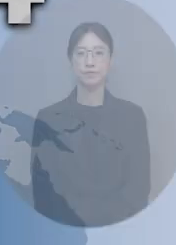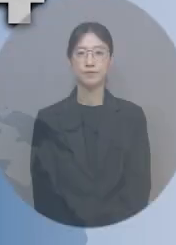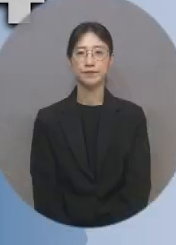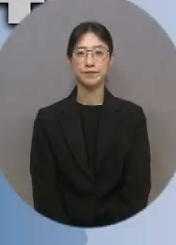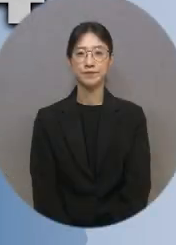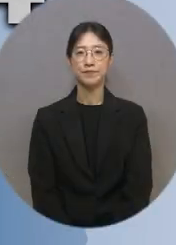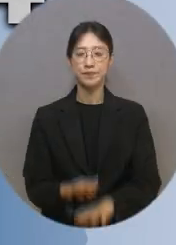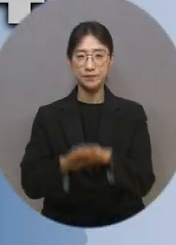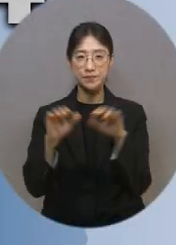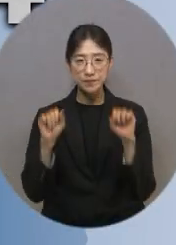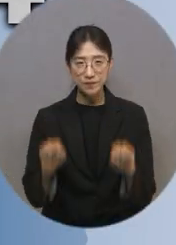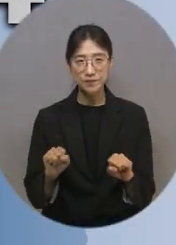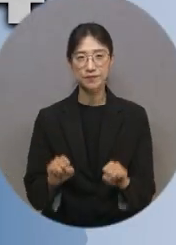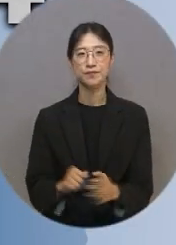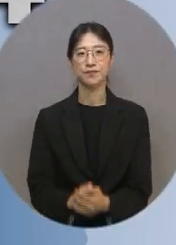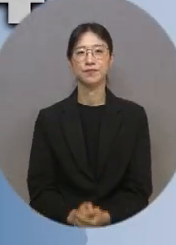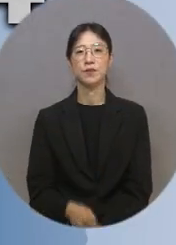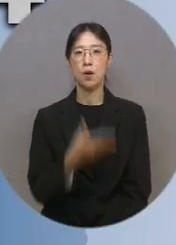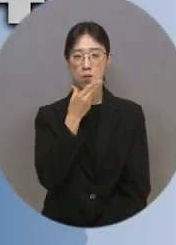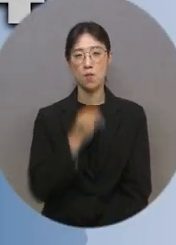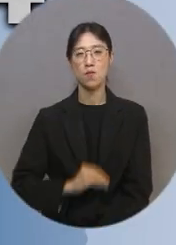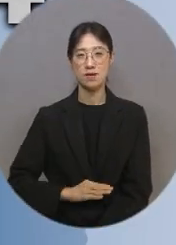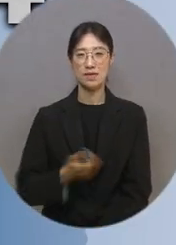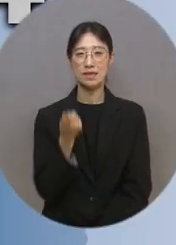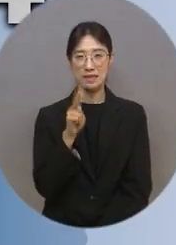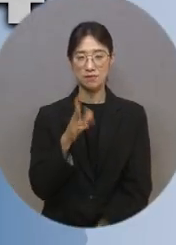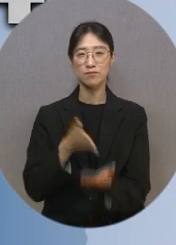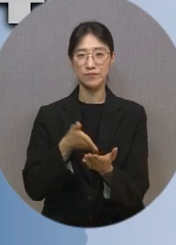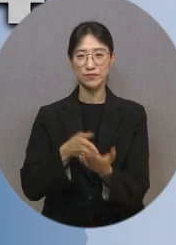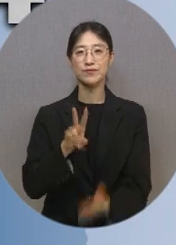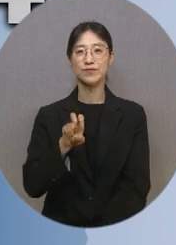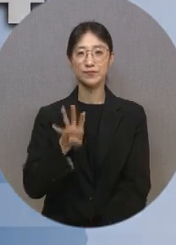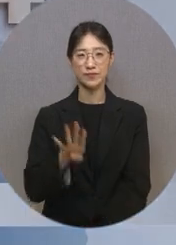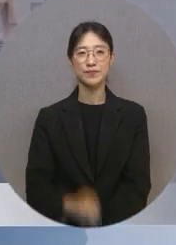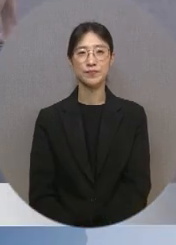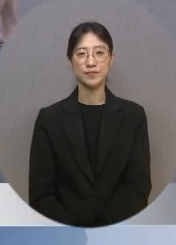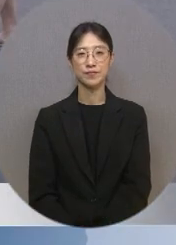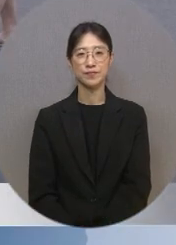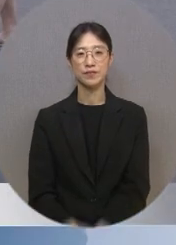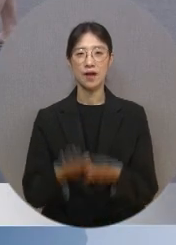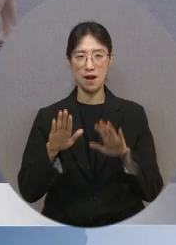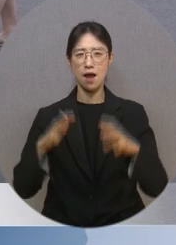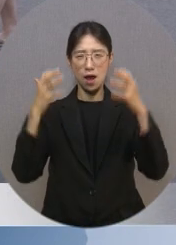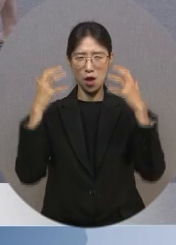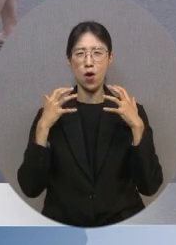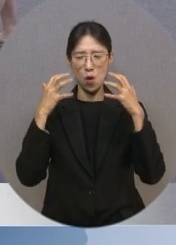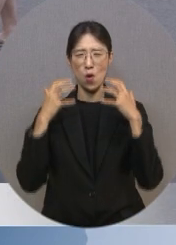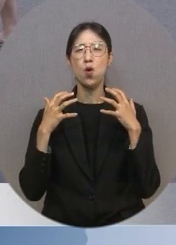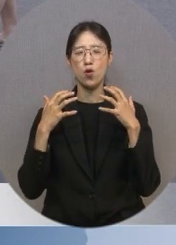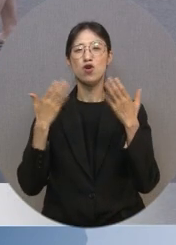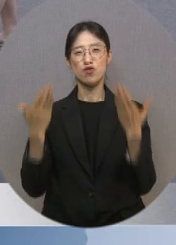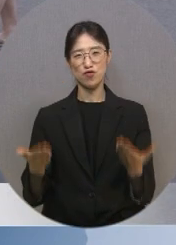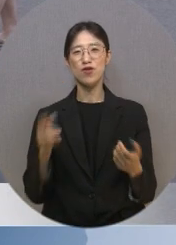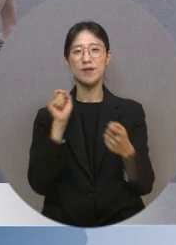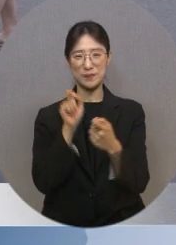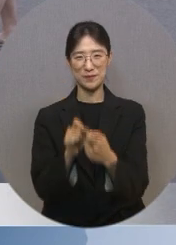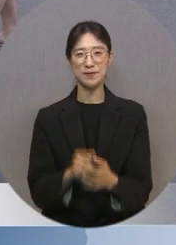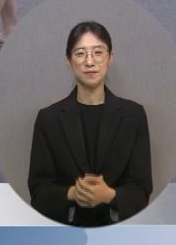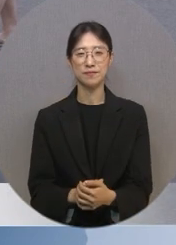시청자 여러분 안녕하십니까? WBC 복지TV 뉴스 24입니다. 본격적인 여름 휴가철을 앞두고